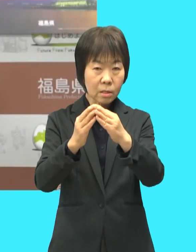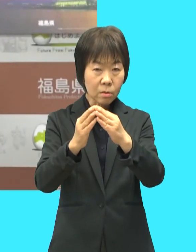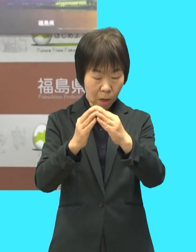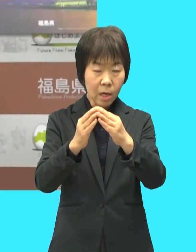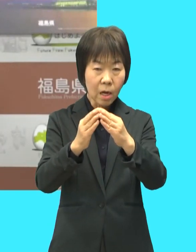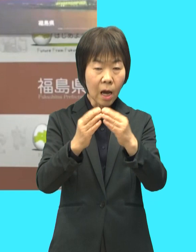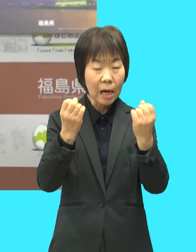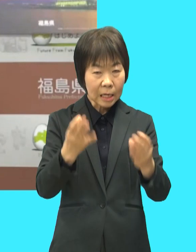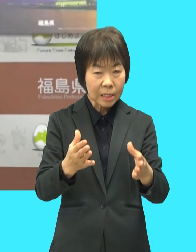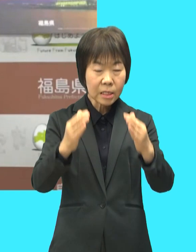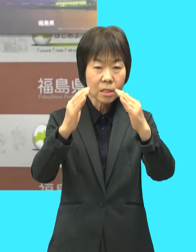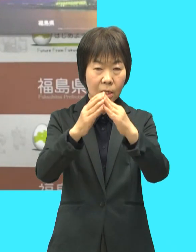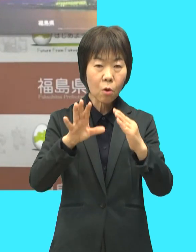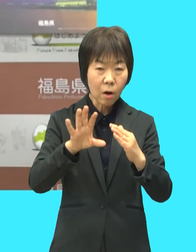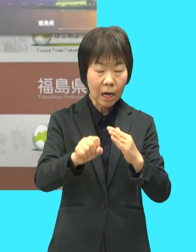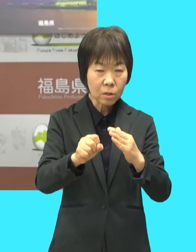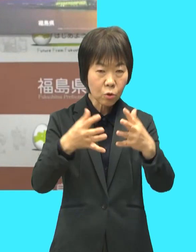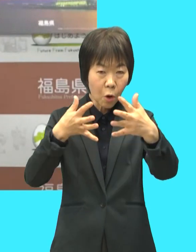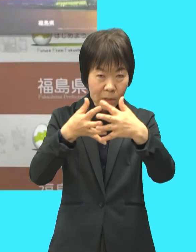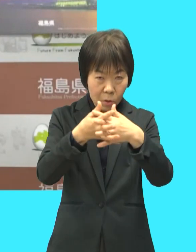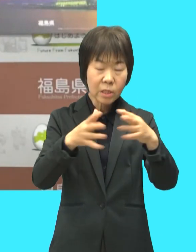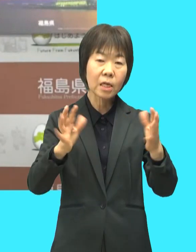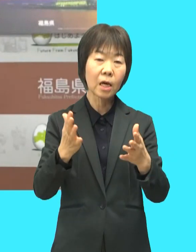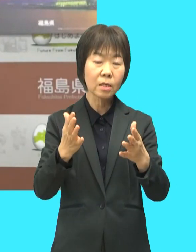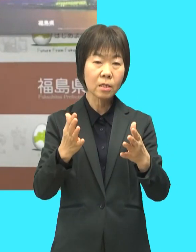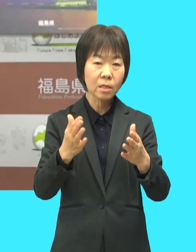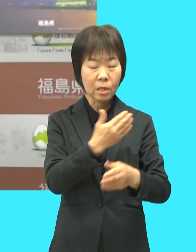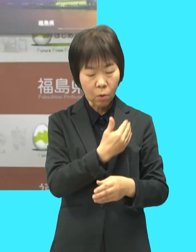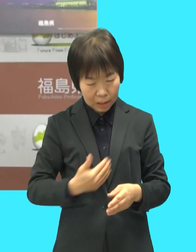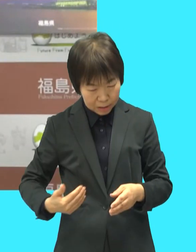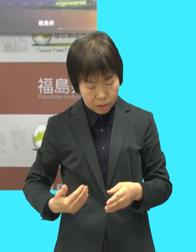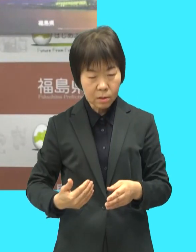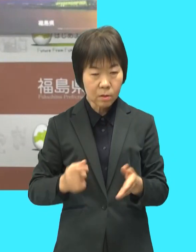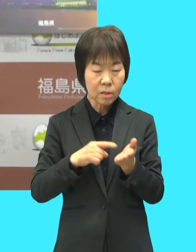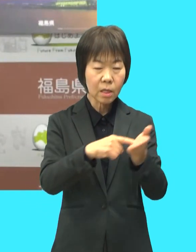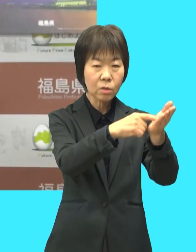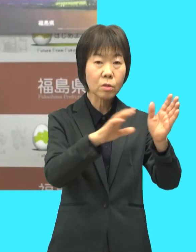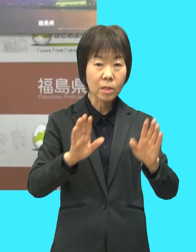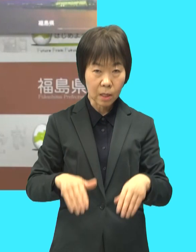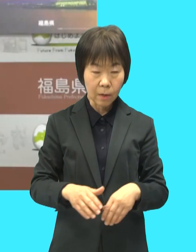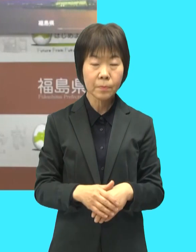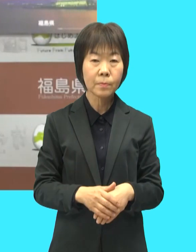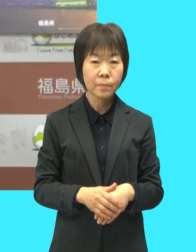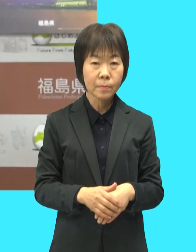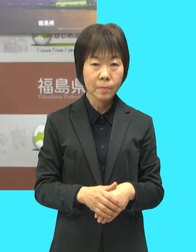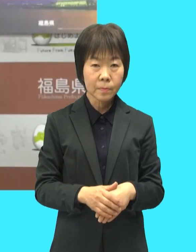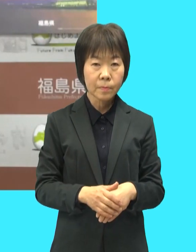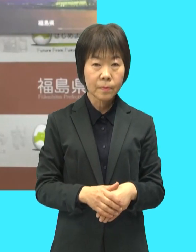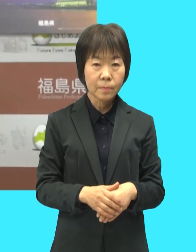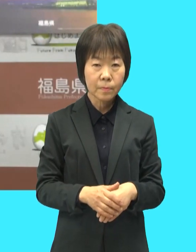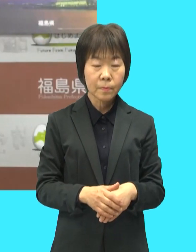新たな住まいの確保の見通しが立たないことからやむを得ず提訴に至ったものであります。